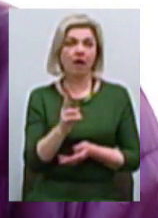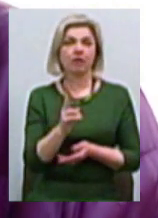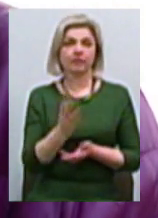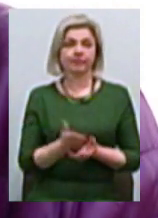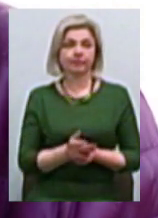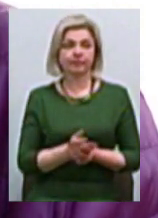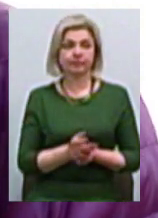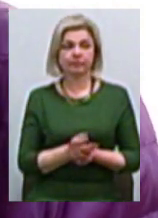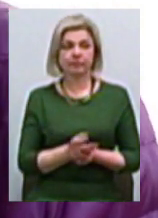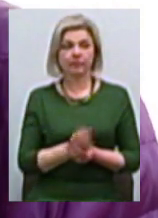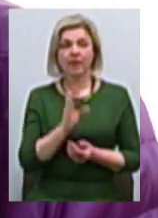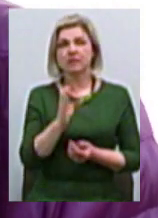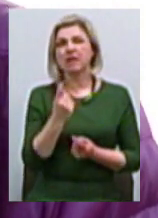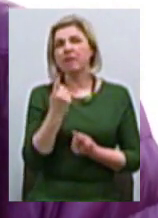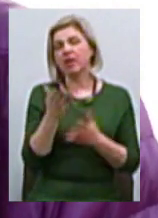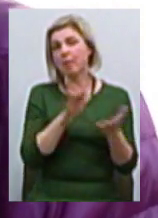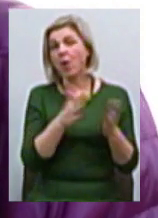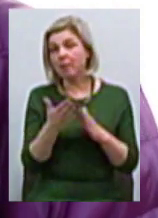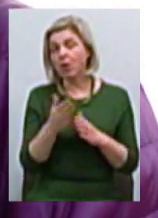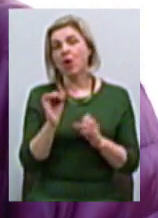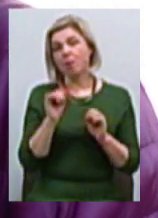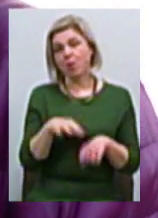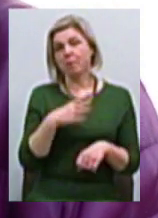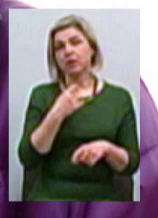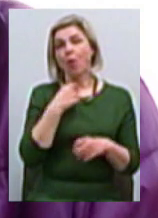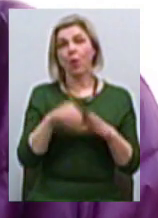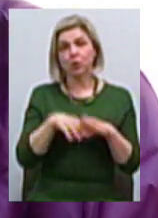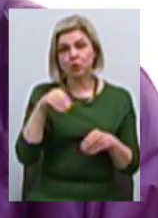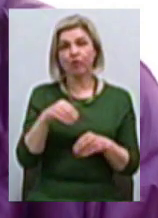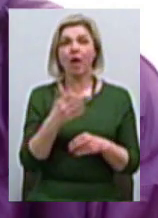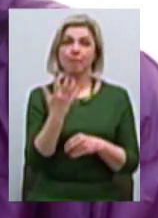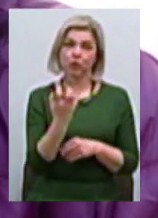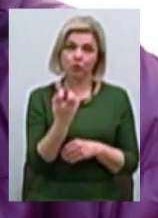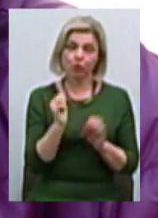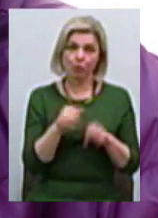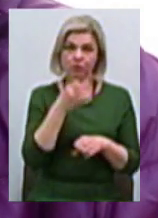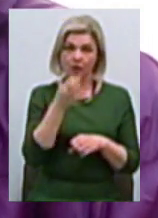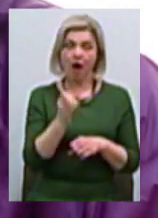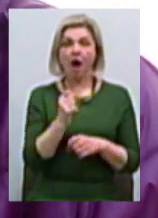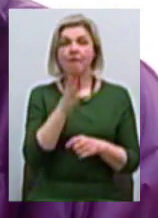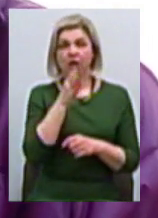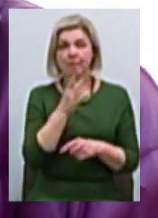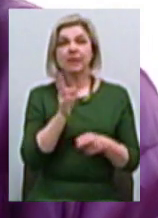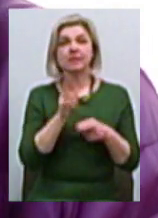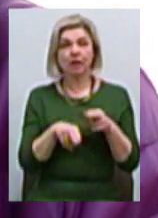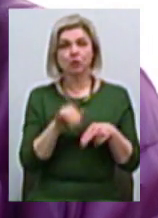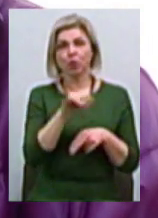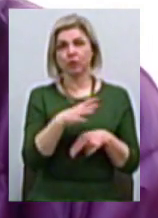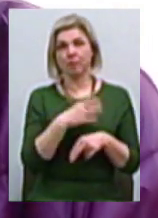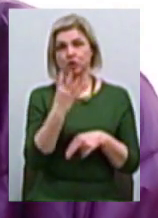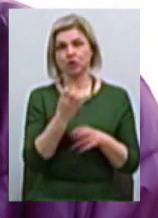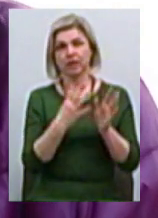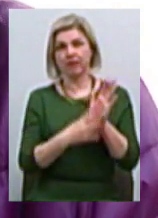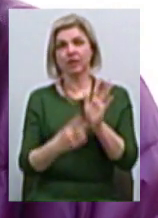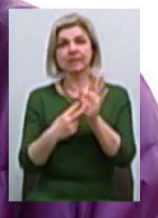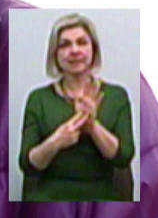з невеликою похибкою. Вони могли сказати, що проголосувало 500, а на момент закінчення в них було